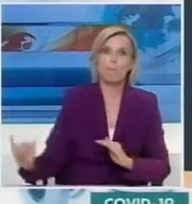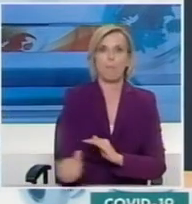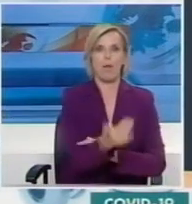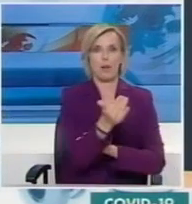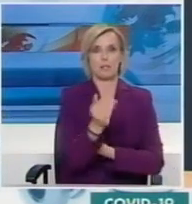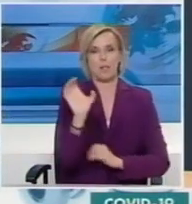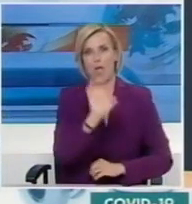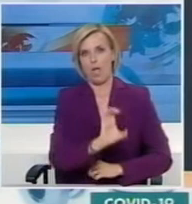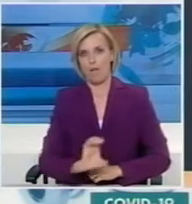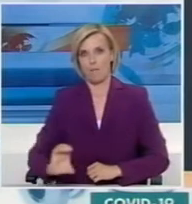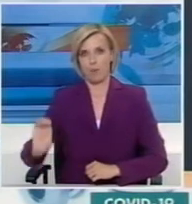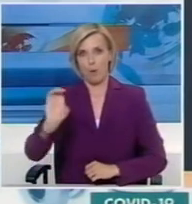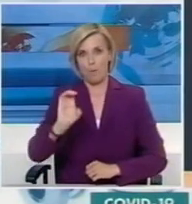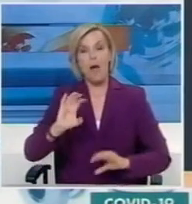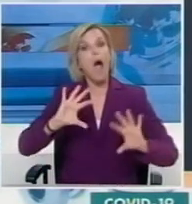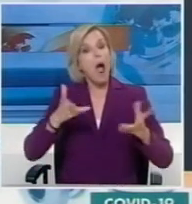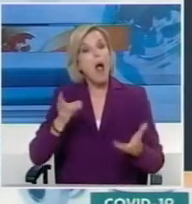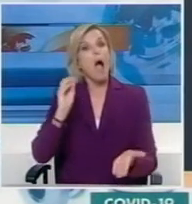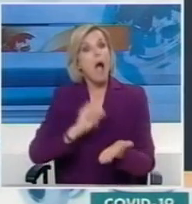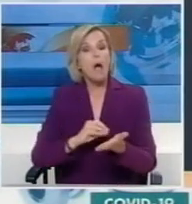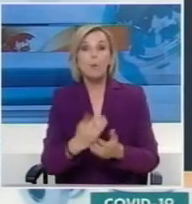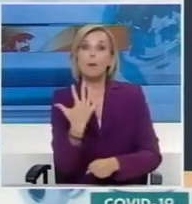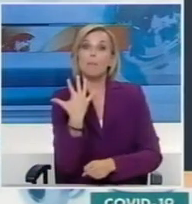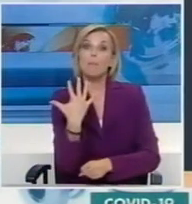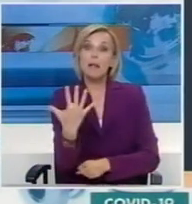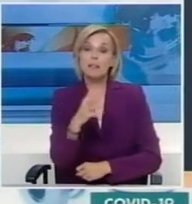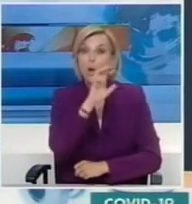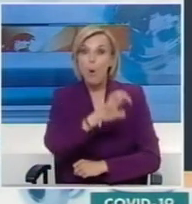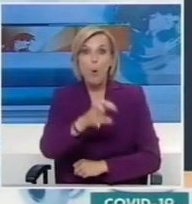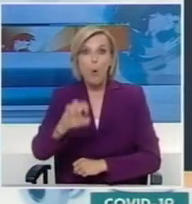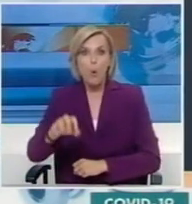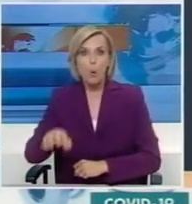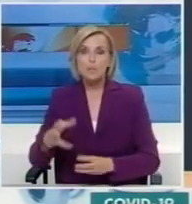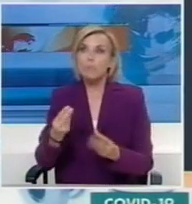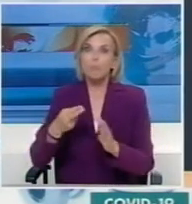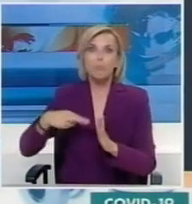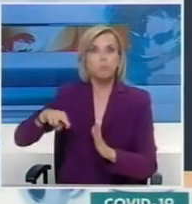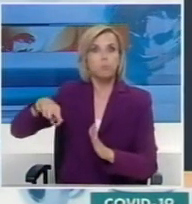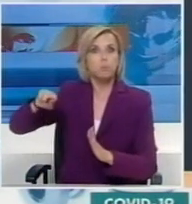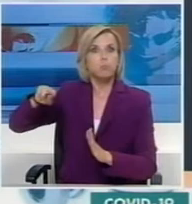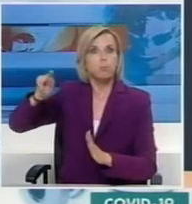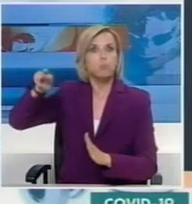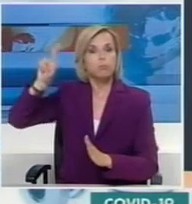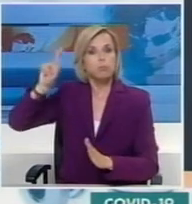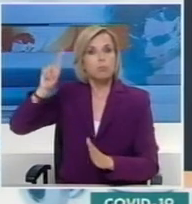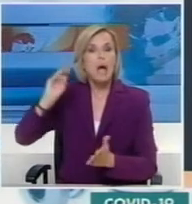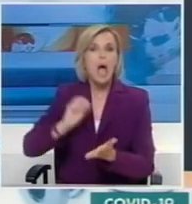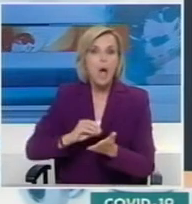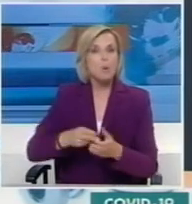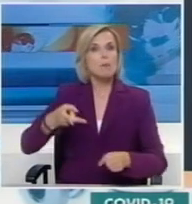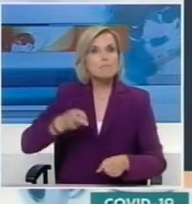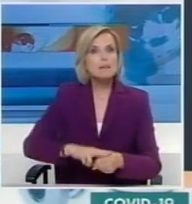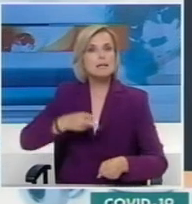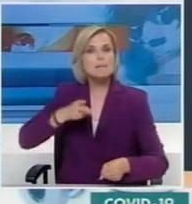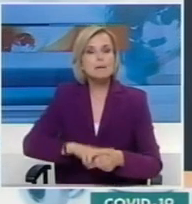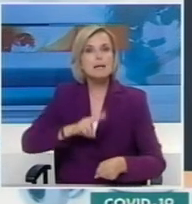Εν τούτης, 5 χώρες εξακολουθούν να καταγράφουν αύξηση της περιπτώσης της νόσου ή μη σημαντικές διαφορές στην πορεία της